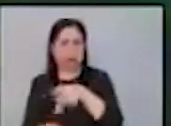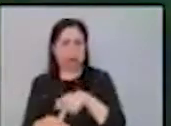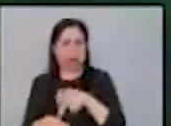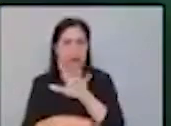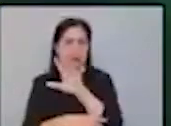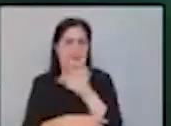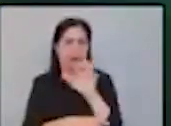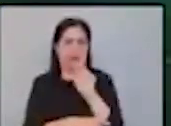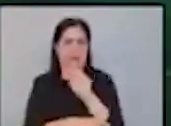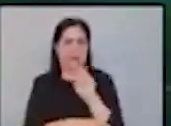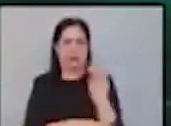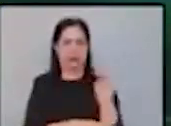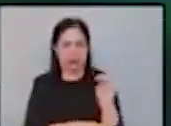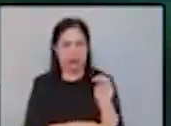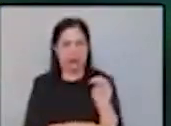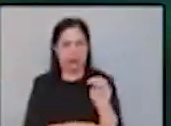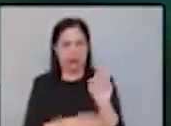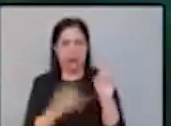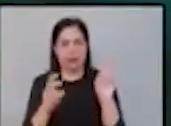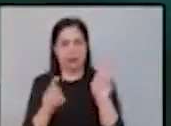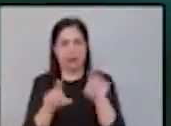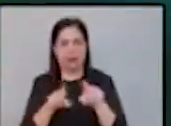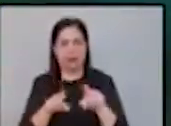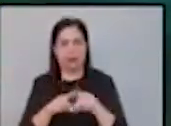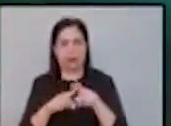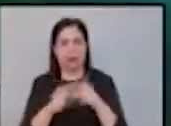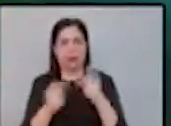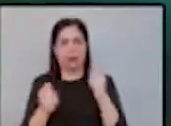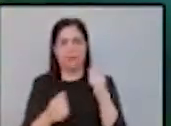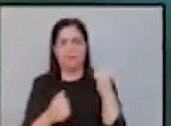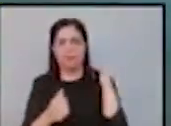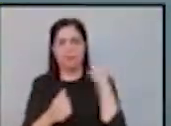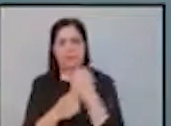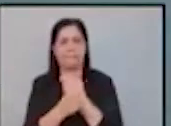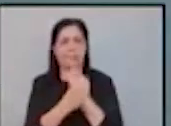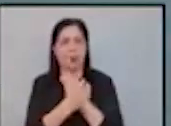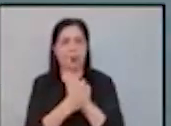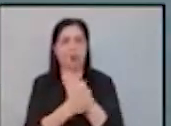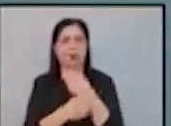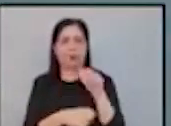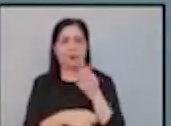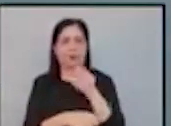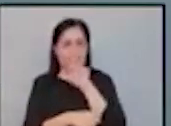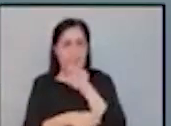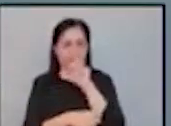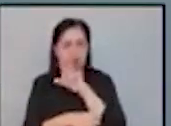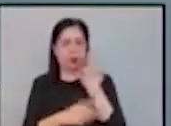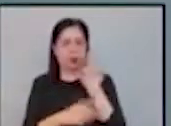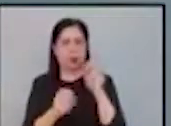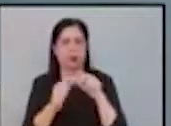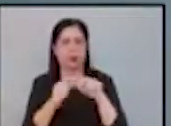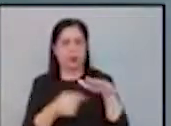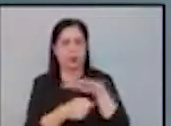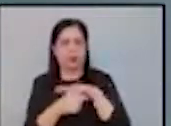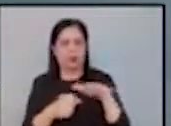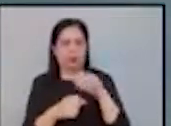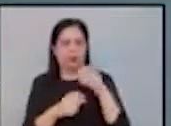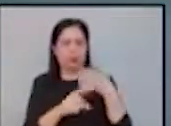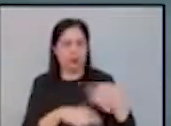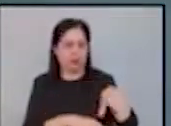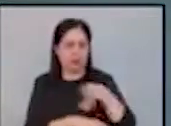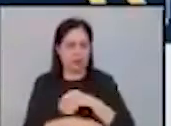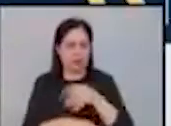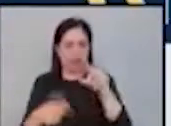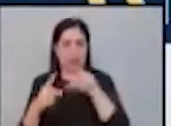kilometro. Tinatawag din itong backbone ng Luzon. Sakop nito ang iba't ibang probinsya mula Cagayan hanggang